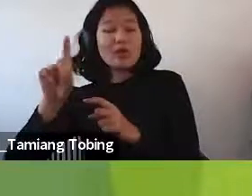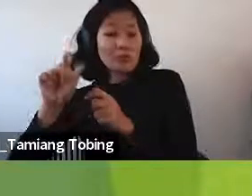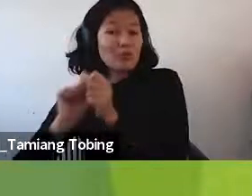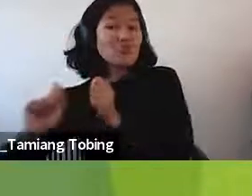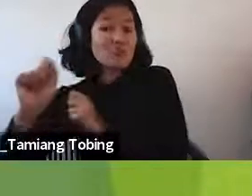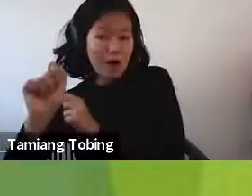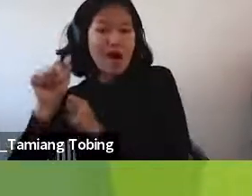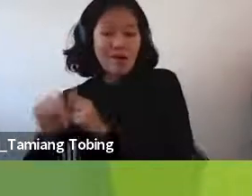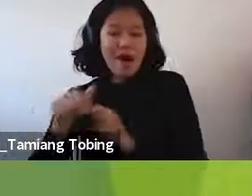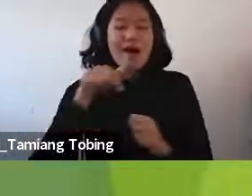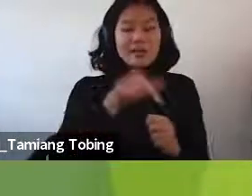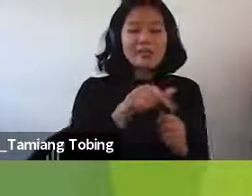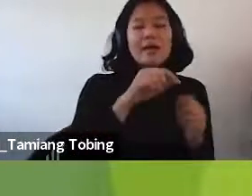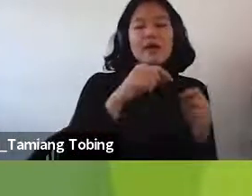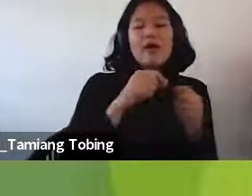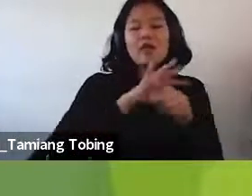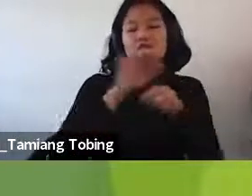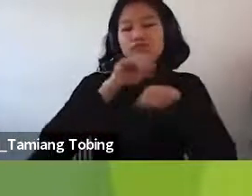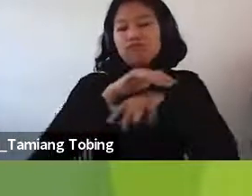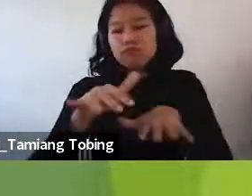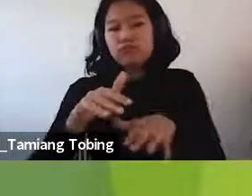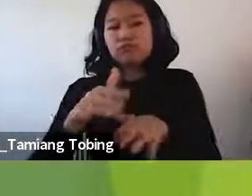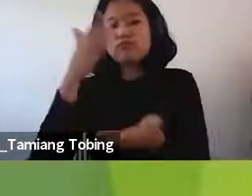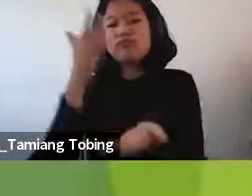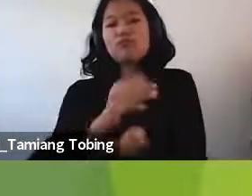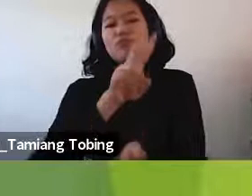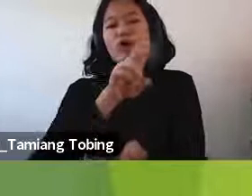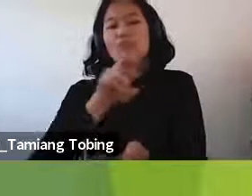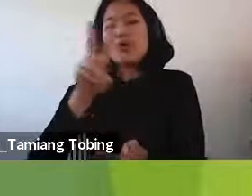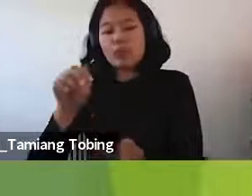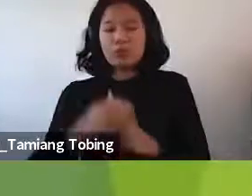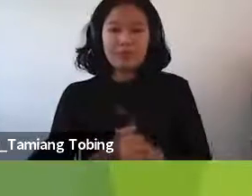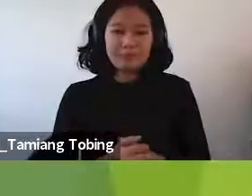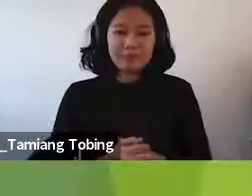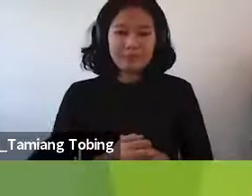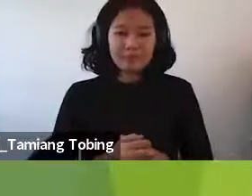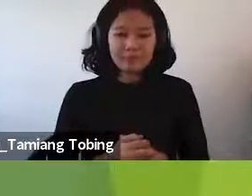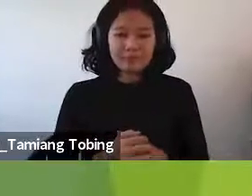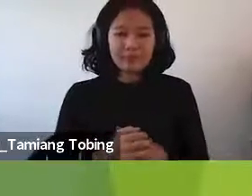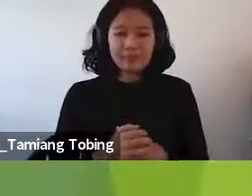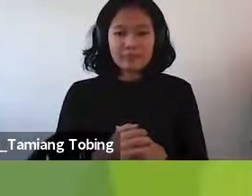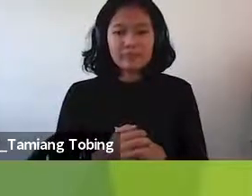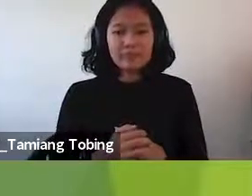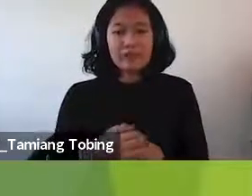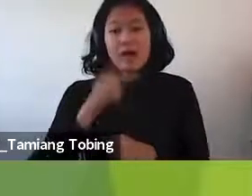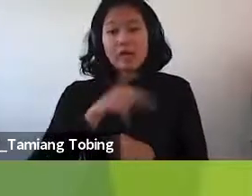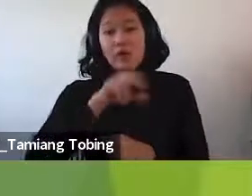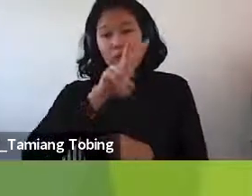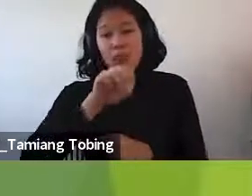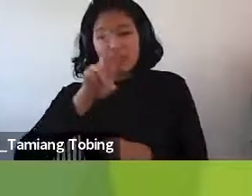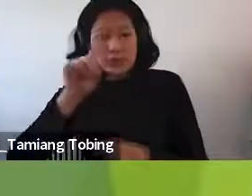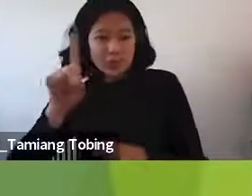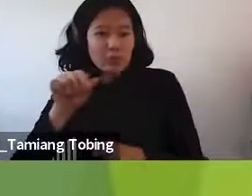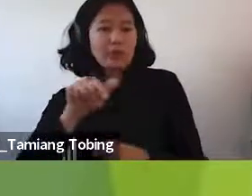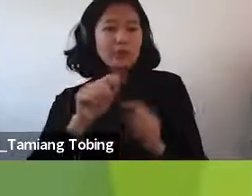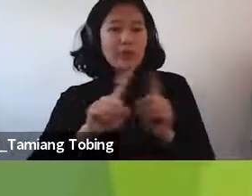di 2020, kemudian proyeksi infrastruktur pusat tetap ada di tahun 2021, walaupun